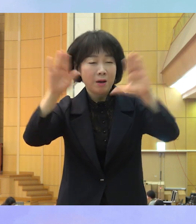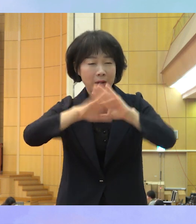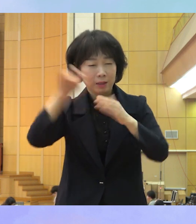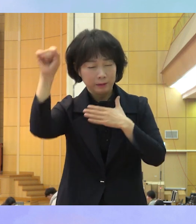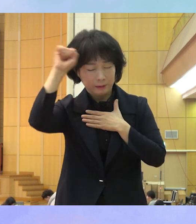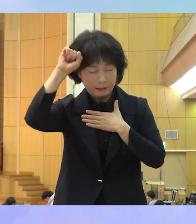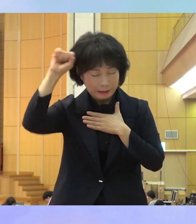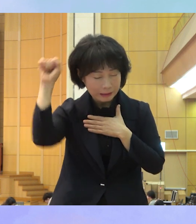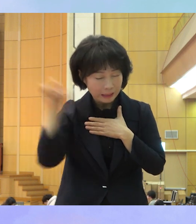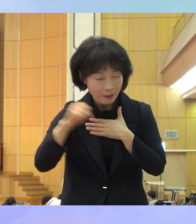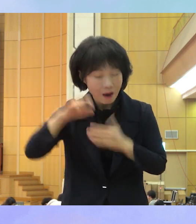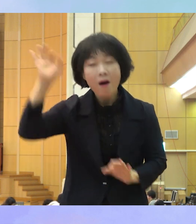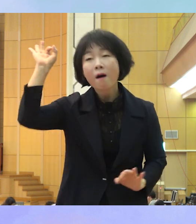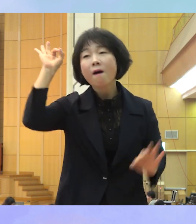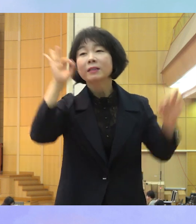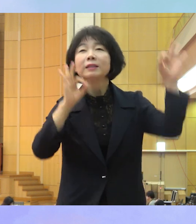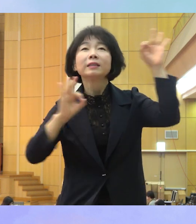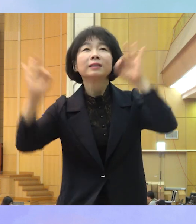캄캄한 밤에